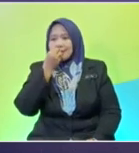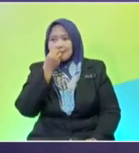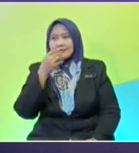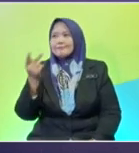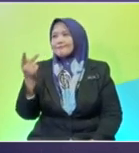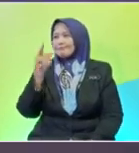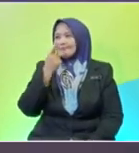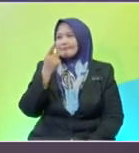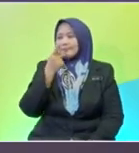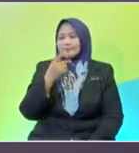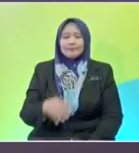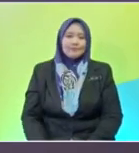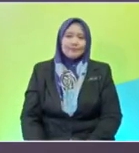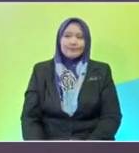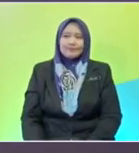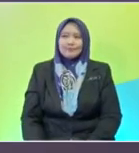seterusnya